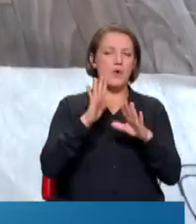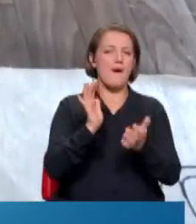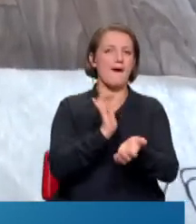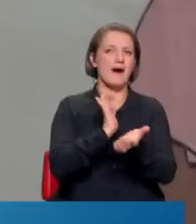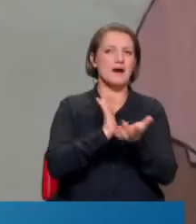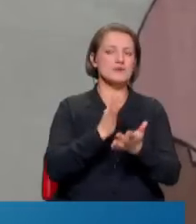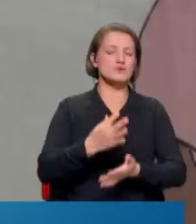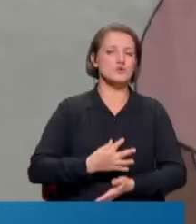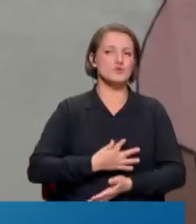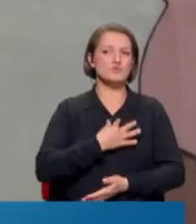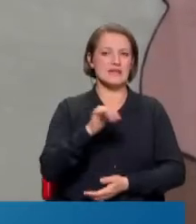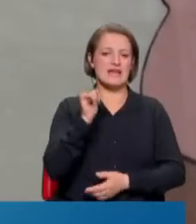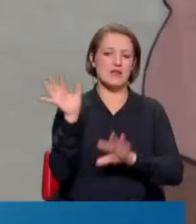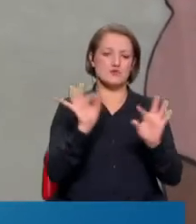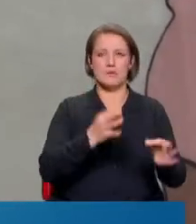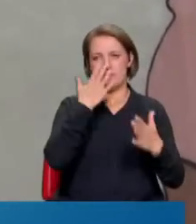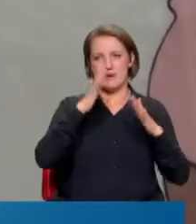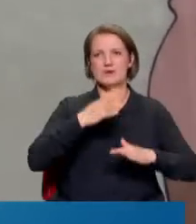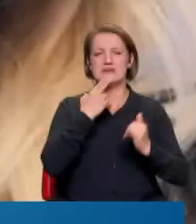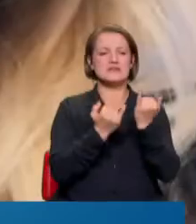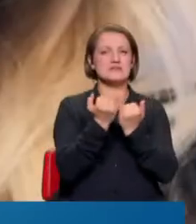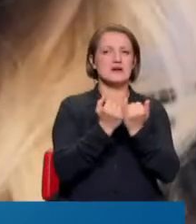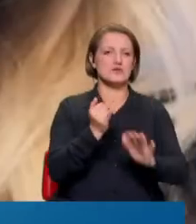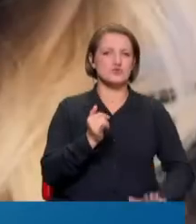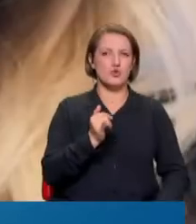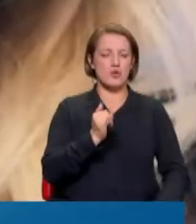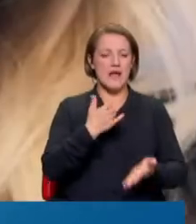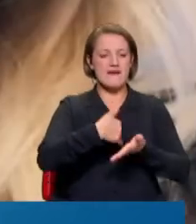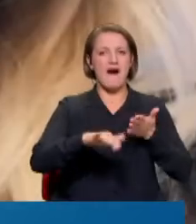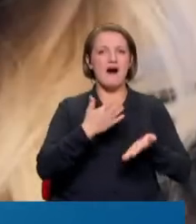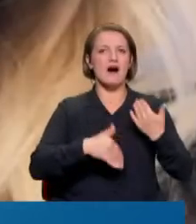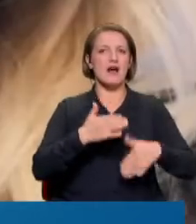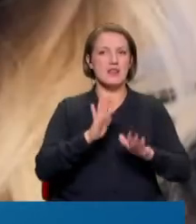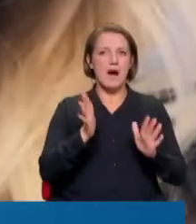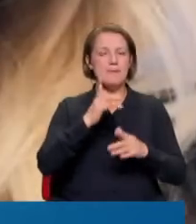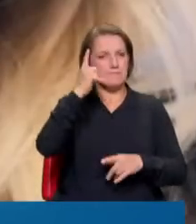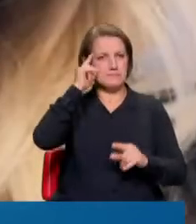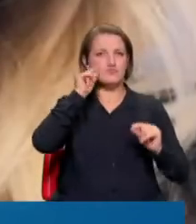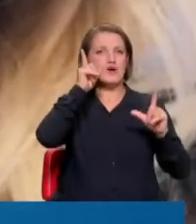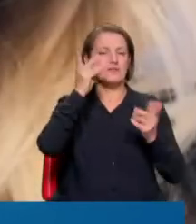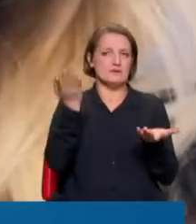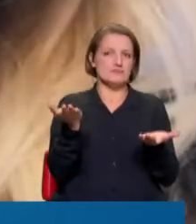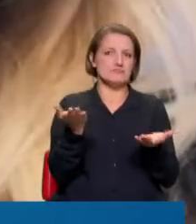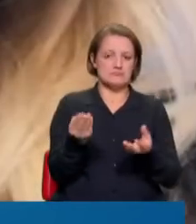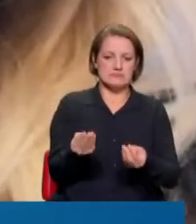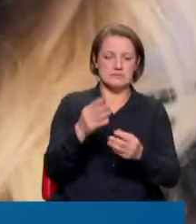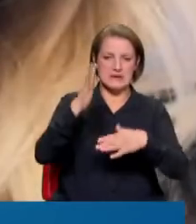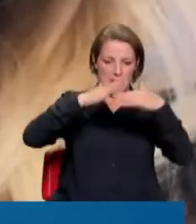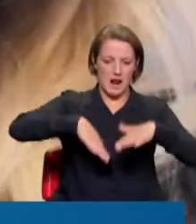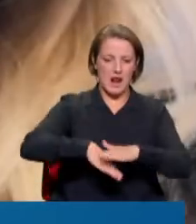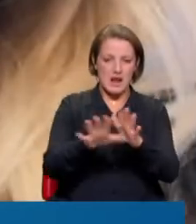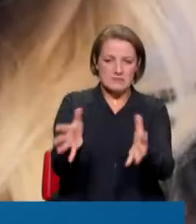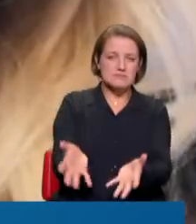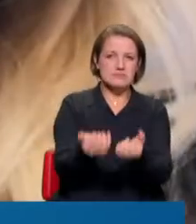Ailesi umutla dönmesini bekliyor Kız kardeşim sol bacağı yaralı bir şekilde çıkartıldı ama bilinç açık şekilde çıkartıldı şu ana